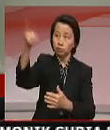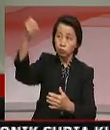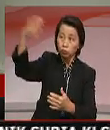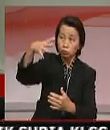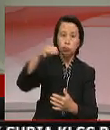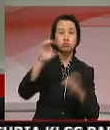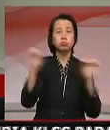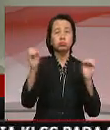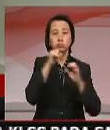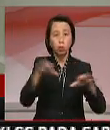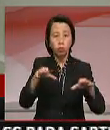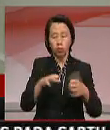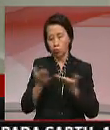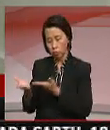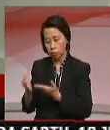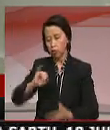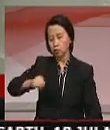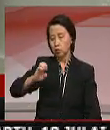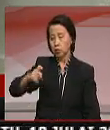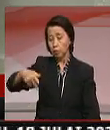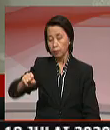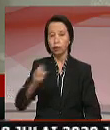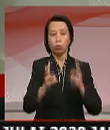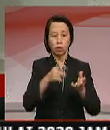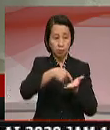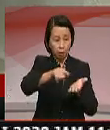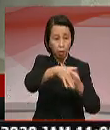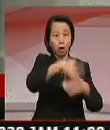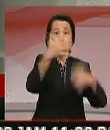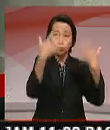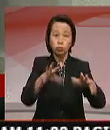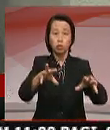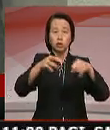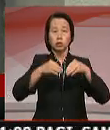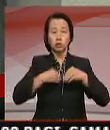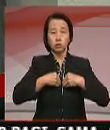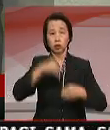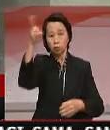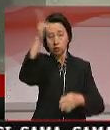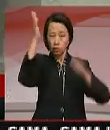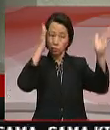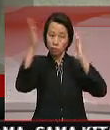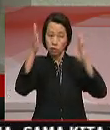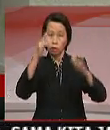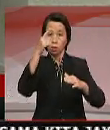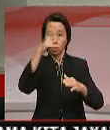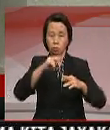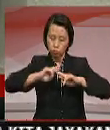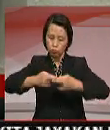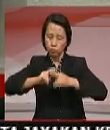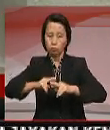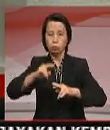tidak dilaksanakan oleh cepat holdings walaupun pembayaran awal telah diterima daripada Kerajaan Malaysia untuk